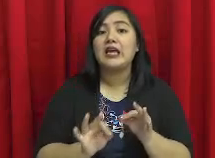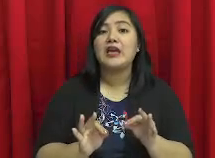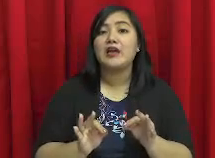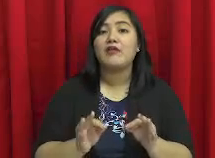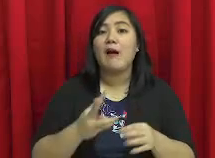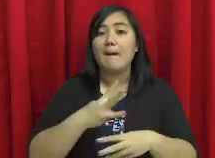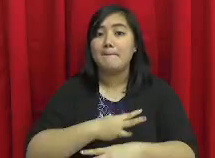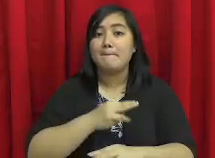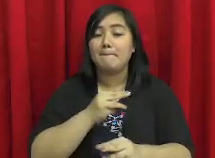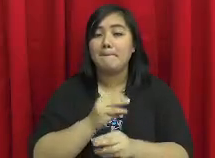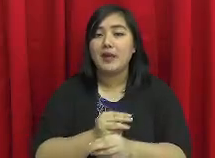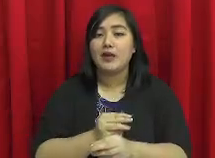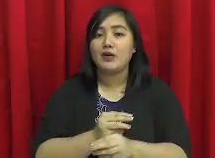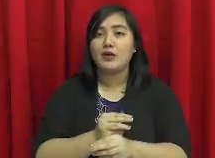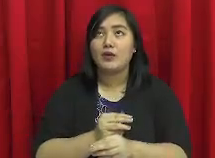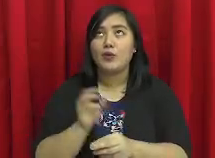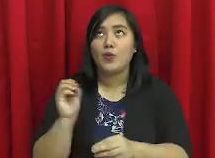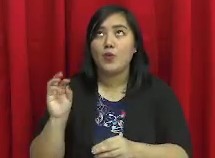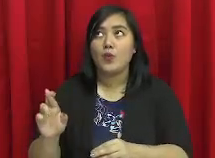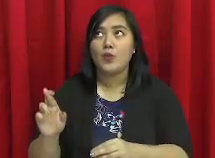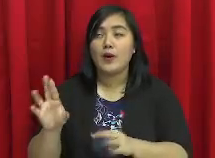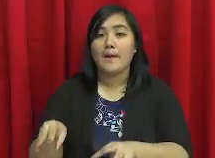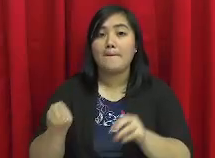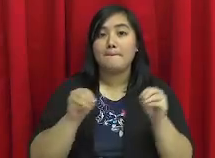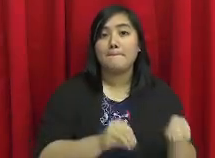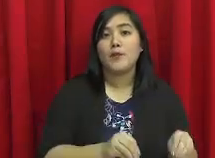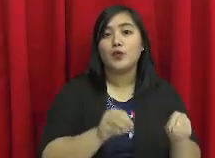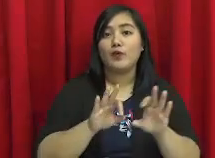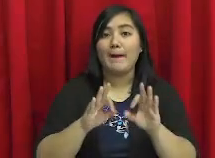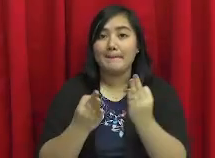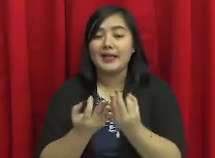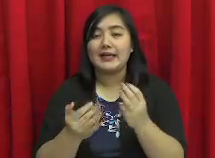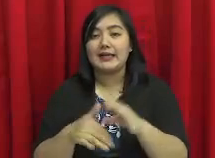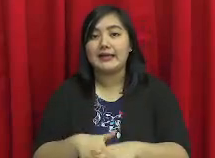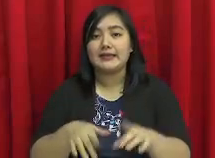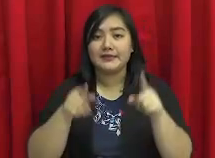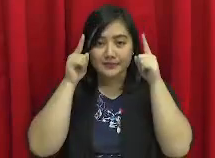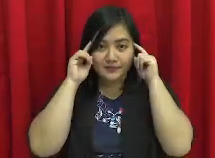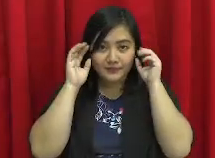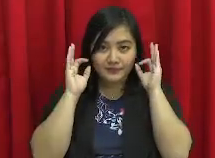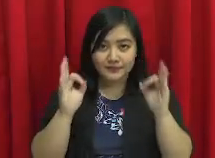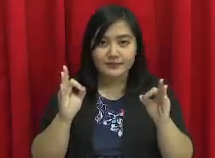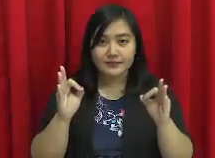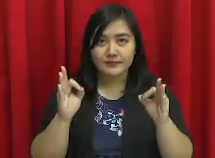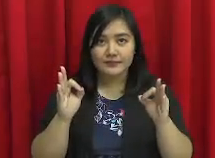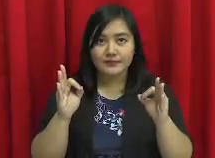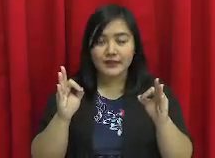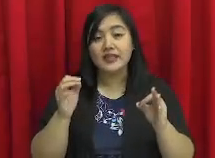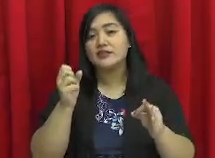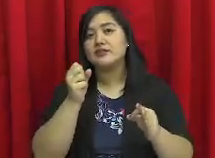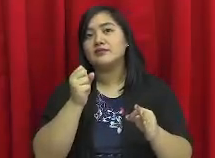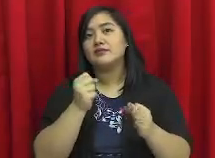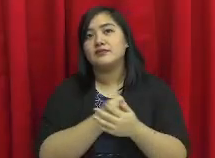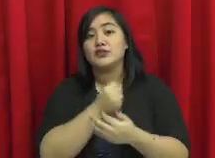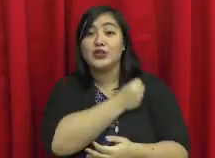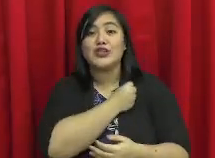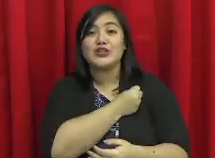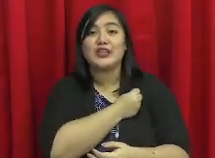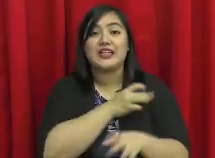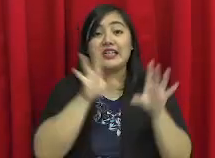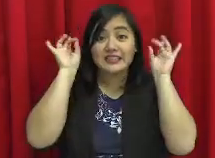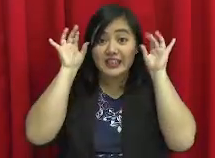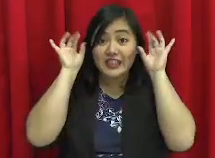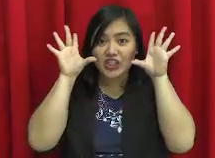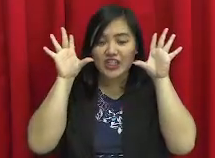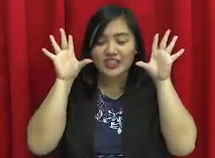kamatayan, ilalayo natin at ilalayo yan. That's right. Di ba? Puprotektahan natin ang pamilya natin sa magiging sanhi